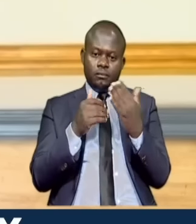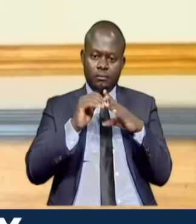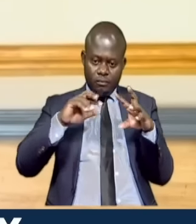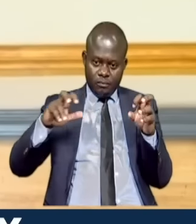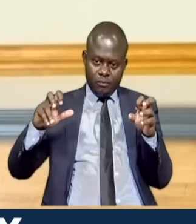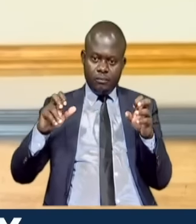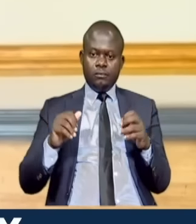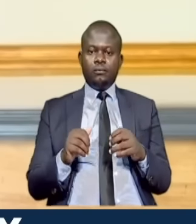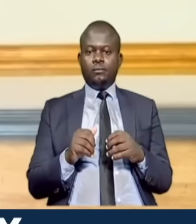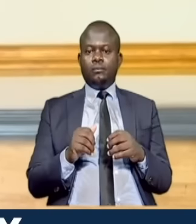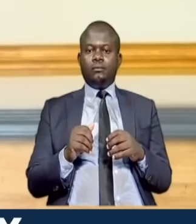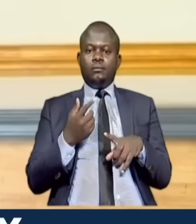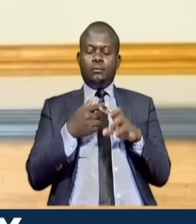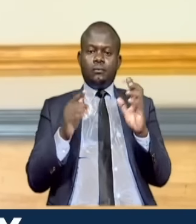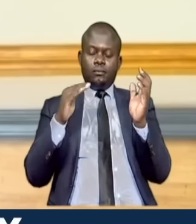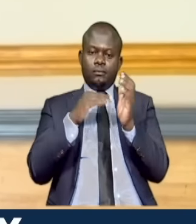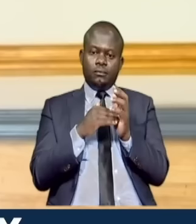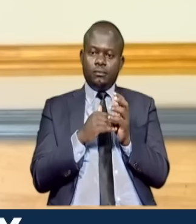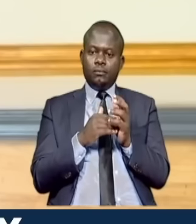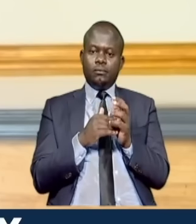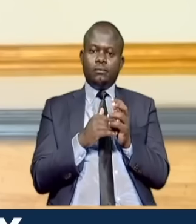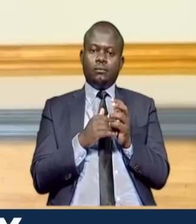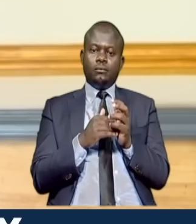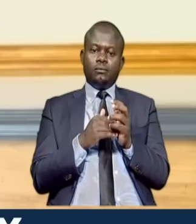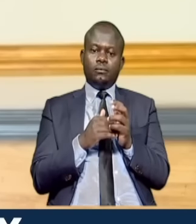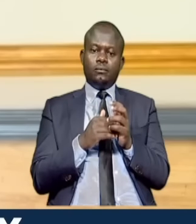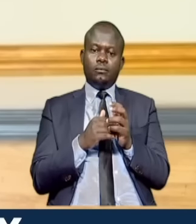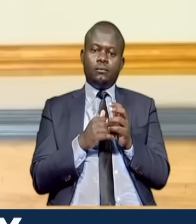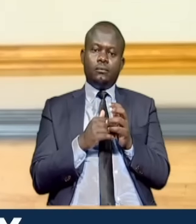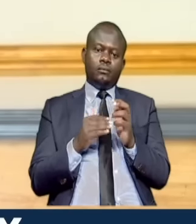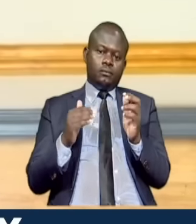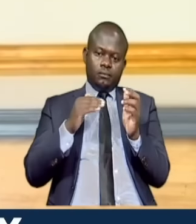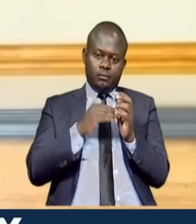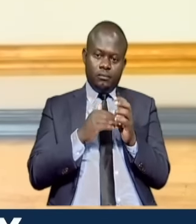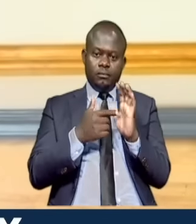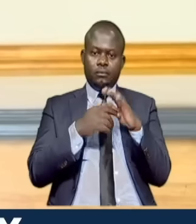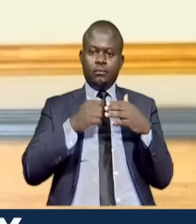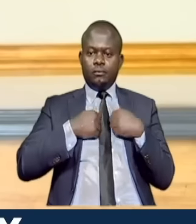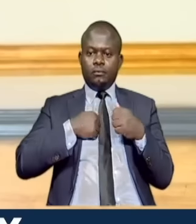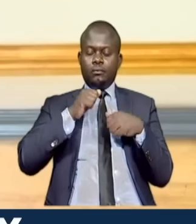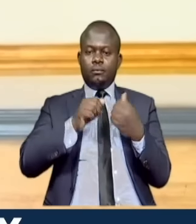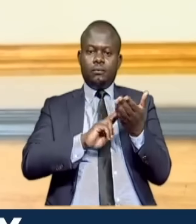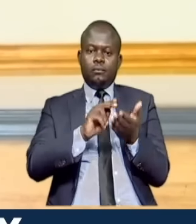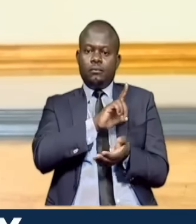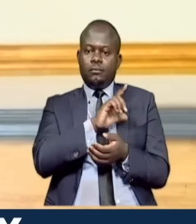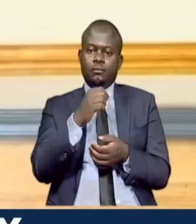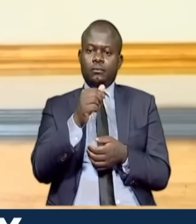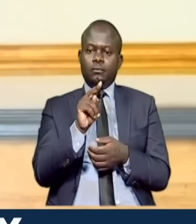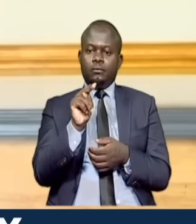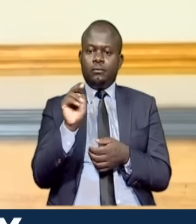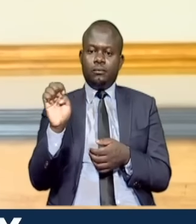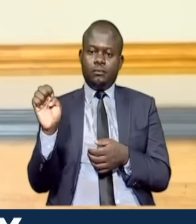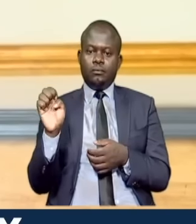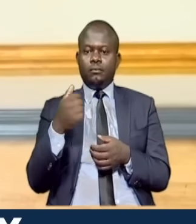n'ubushakashatsi, ndetse banagaruka ko u Rwanda ashobora gukoresha amahirwe Guinée ifite mu